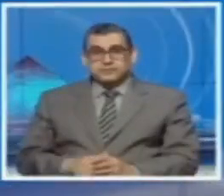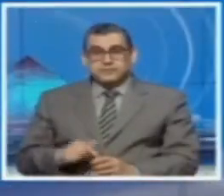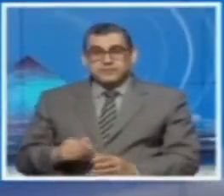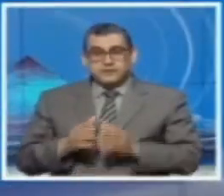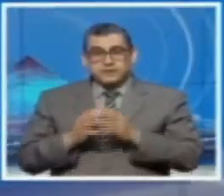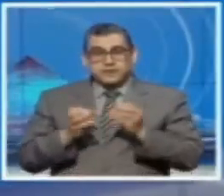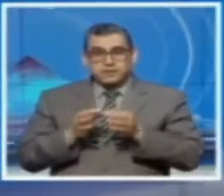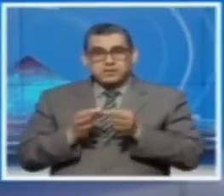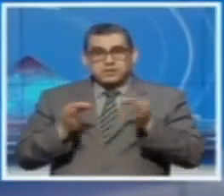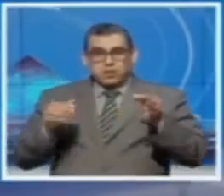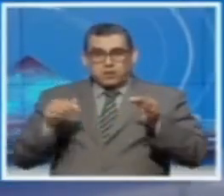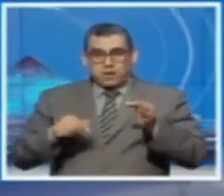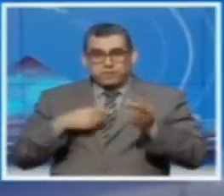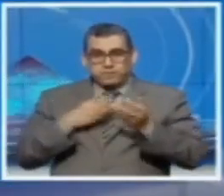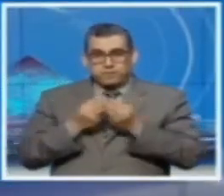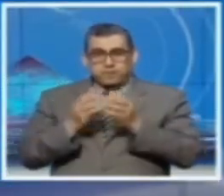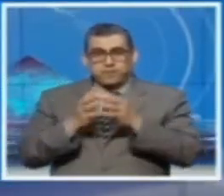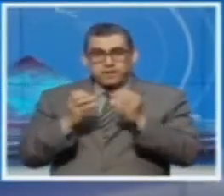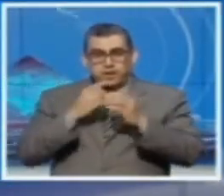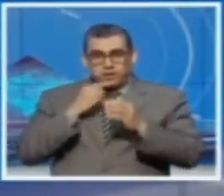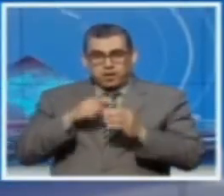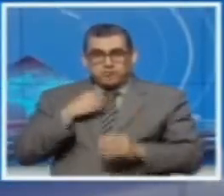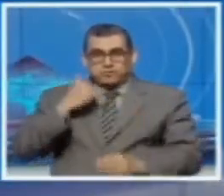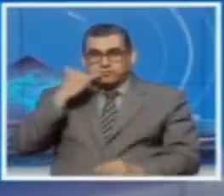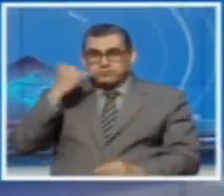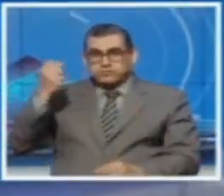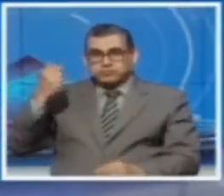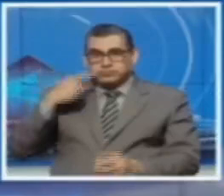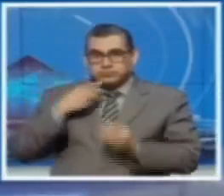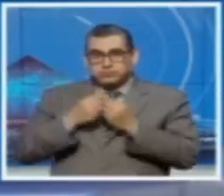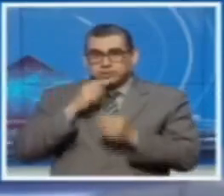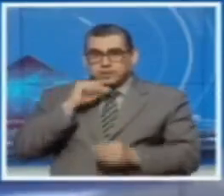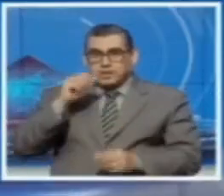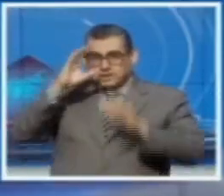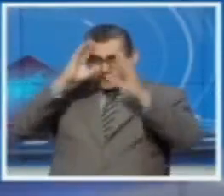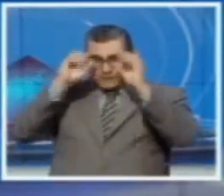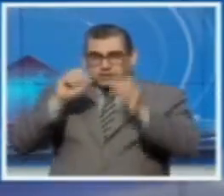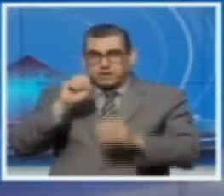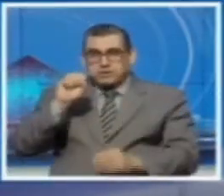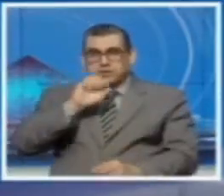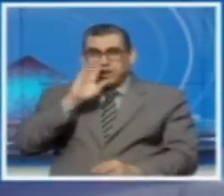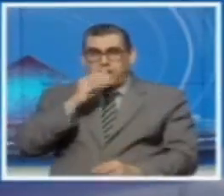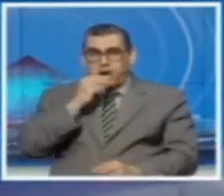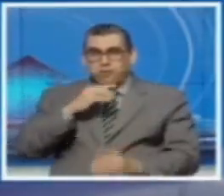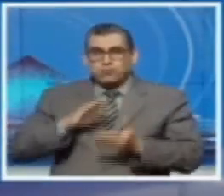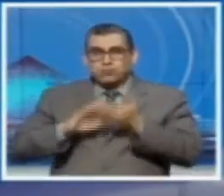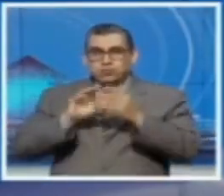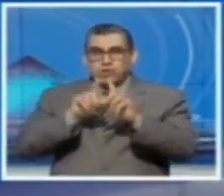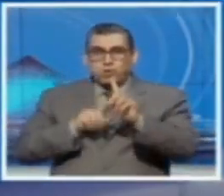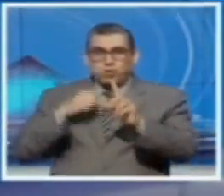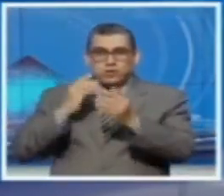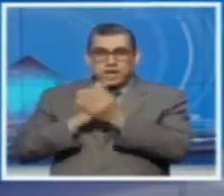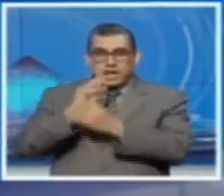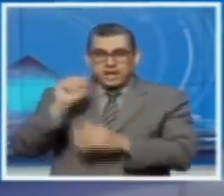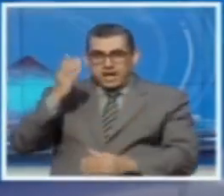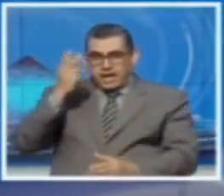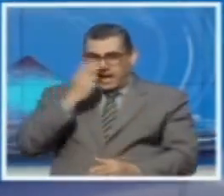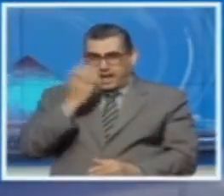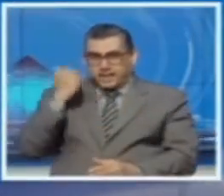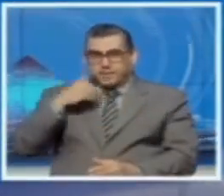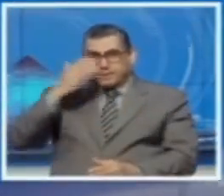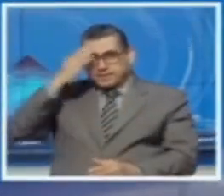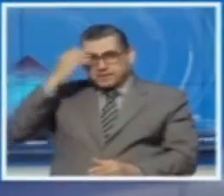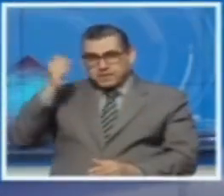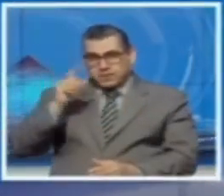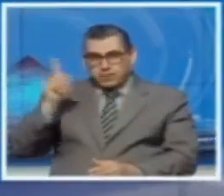ولمزيد من المتابعة والتحليل ينضم إلي عبر الهاتف السفير صلاح حليمة مساعد وزير الخارجية الأسبق. سعادة السفير مساء الخير، أهلا